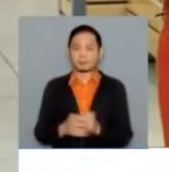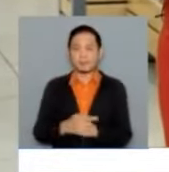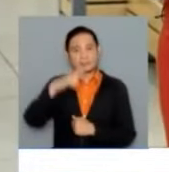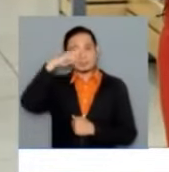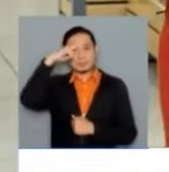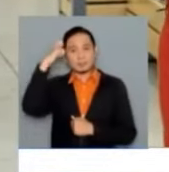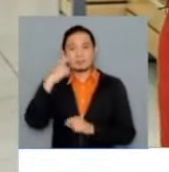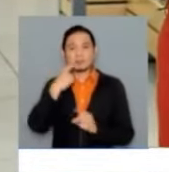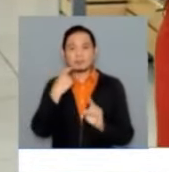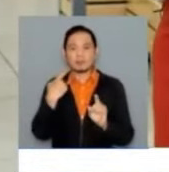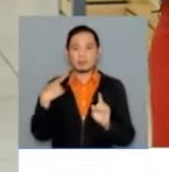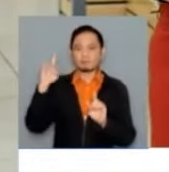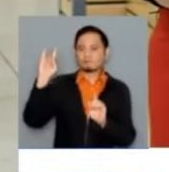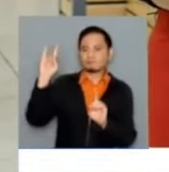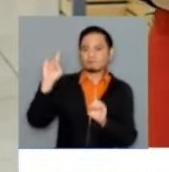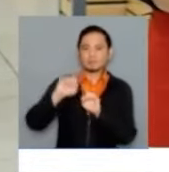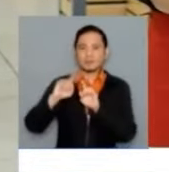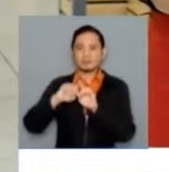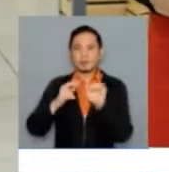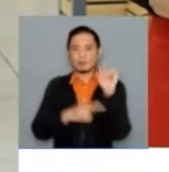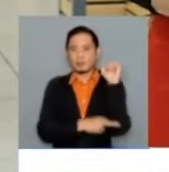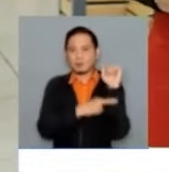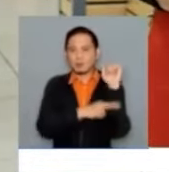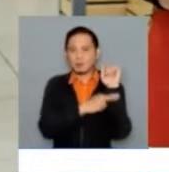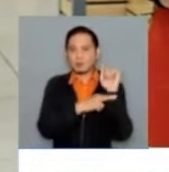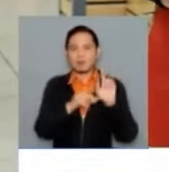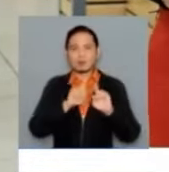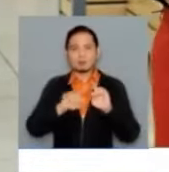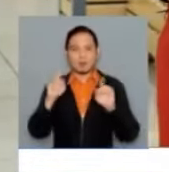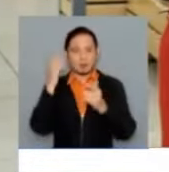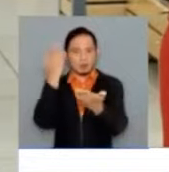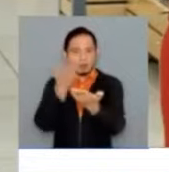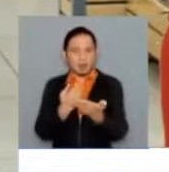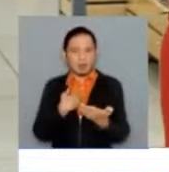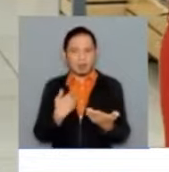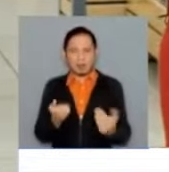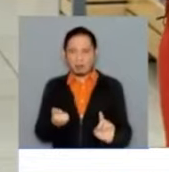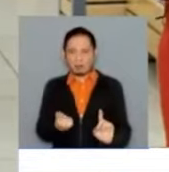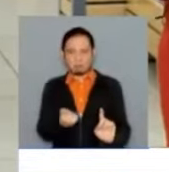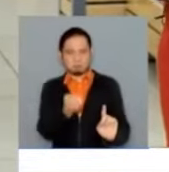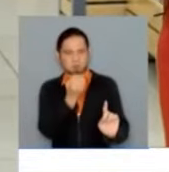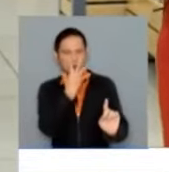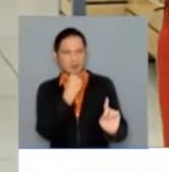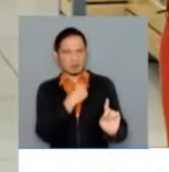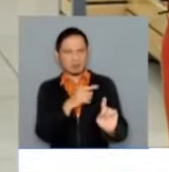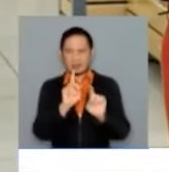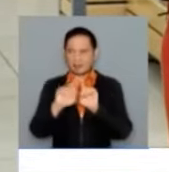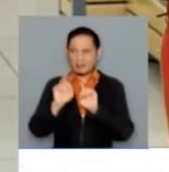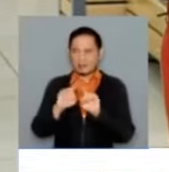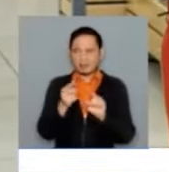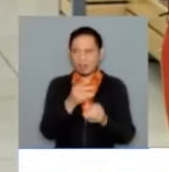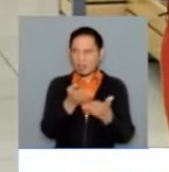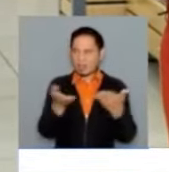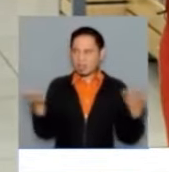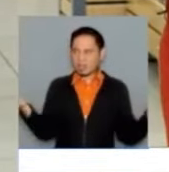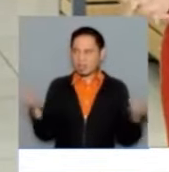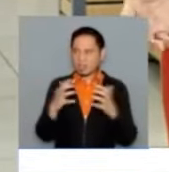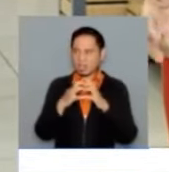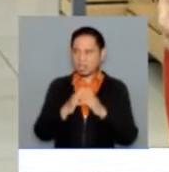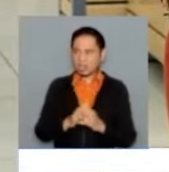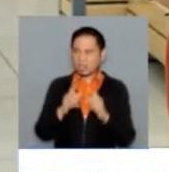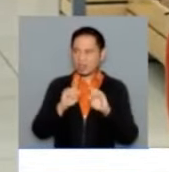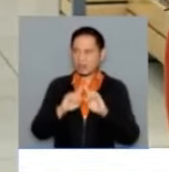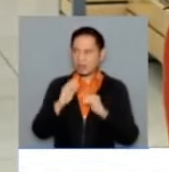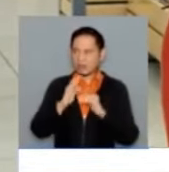sa mga resort. Pero pagdating nyo doon, napakapangit pala at napakasama ng mga facilities. Definitely mag-iwan ng